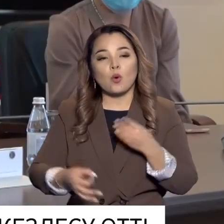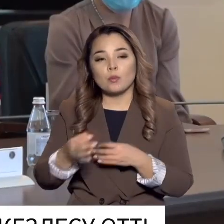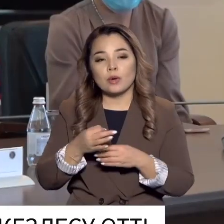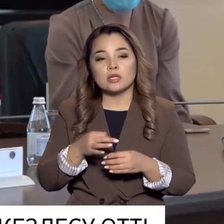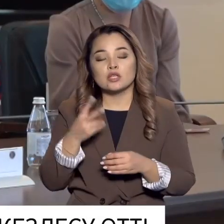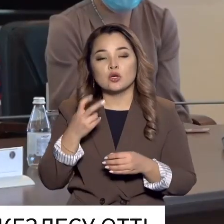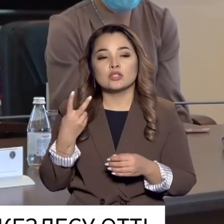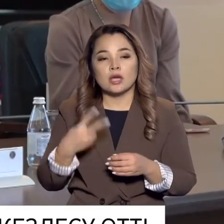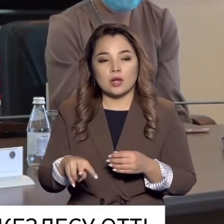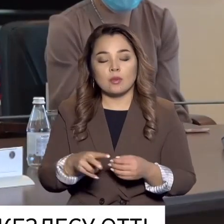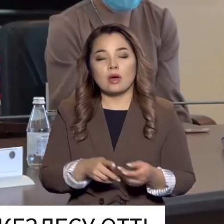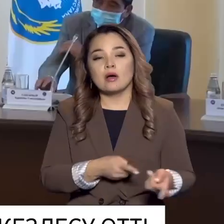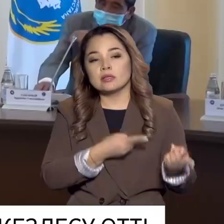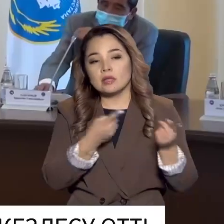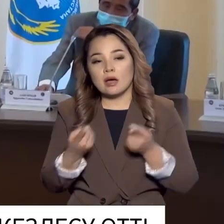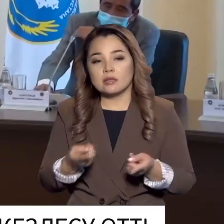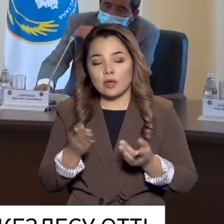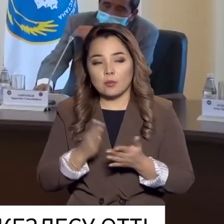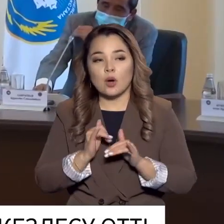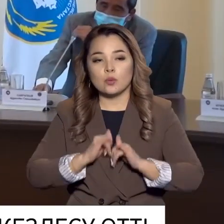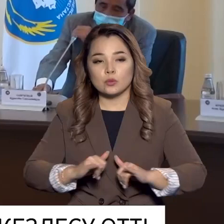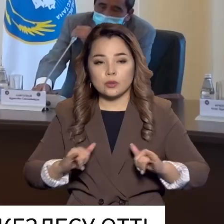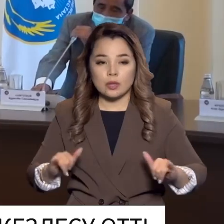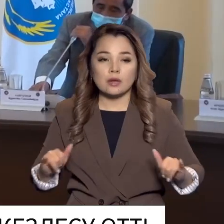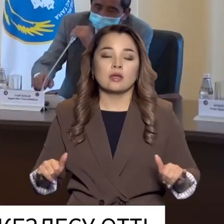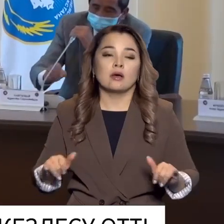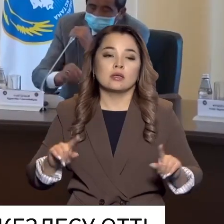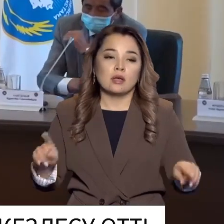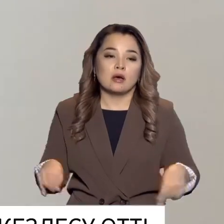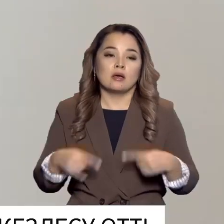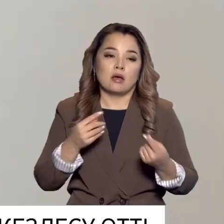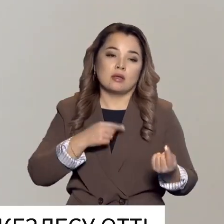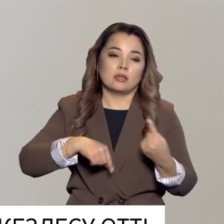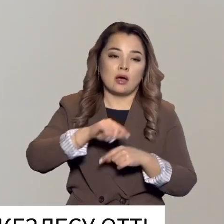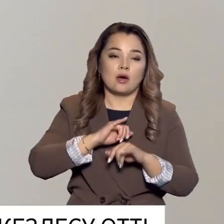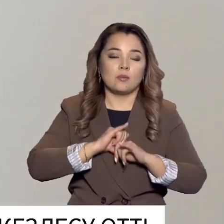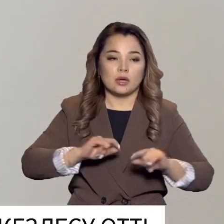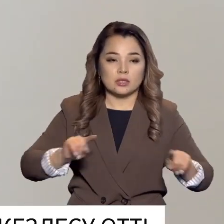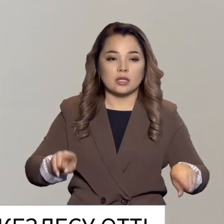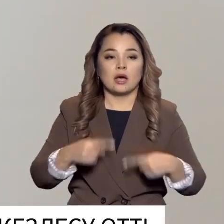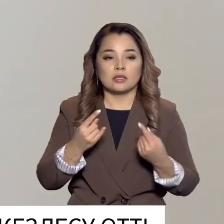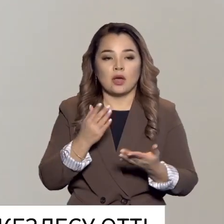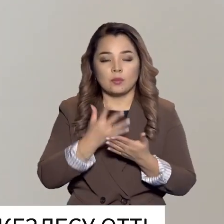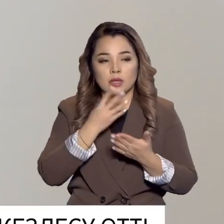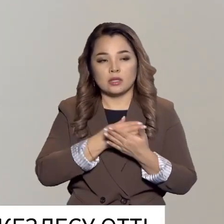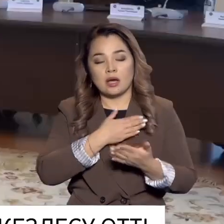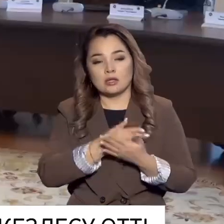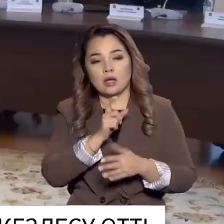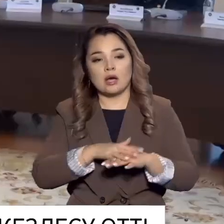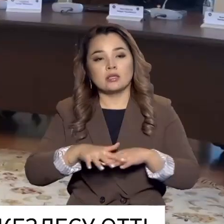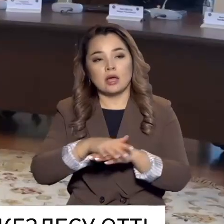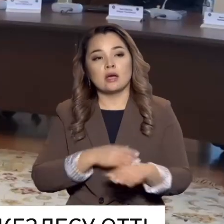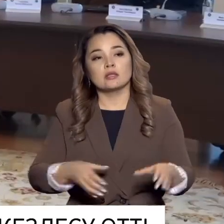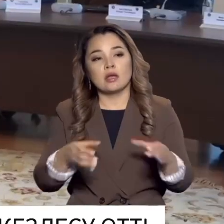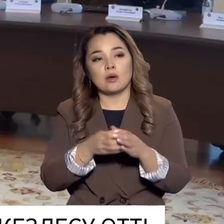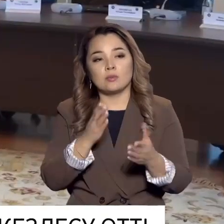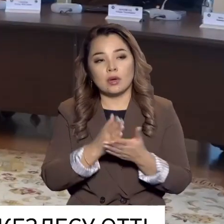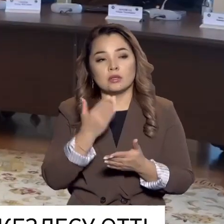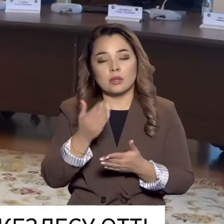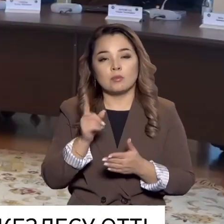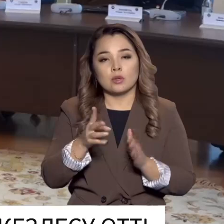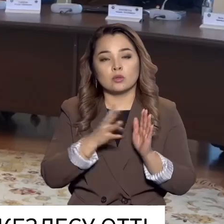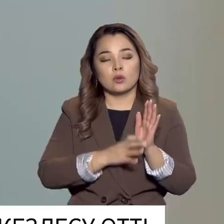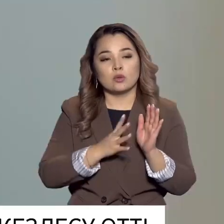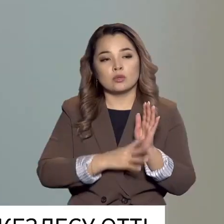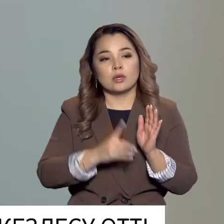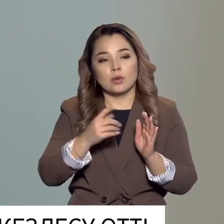мыңдай қандасымыз көшіп келді. Өсіп өніп, ұрпақ өрбітіп, кәсіп ашып, ел іргесін нығайтуға бір кісідей атсалысып жүр. Олардың қатарында 1991